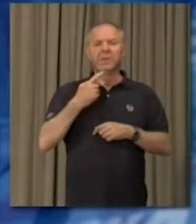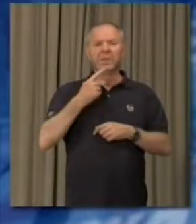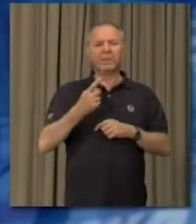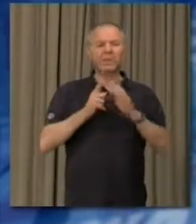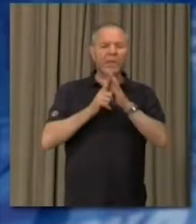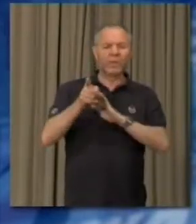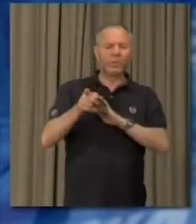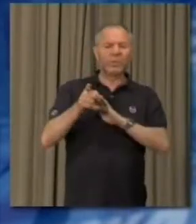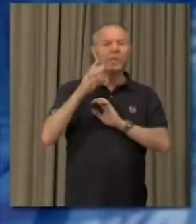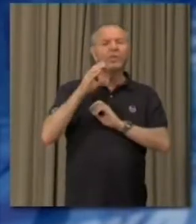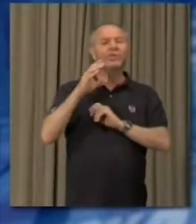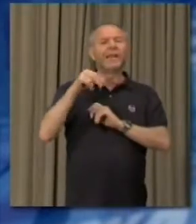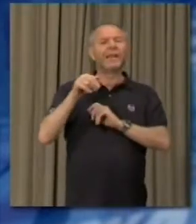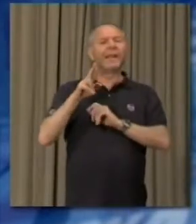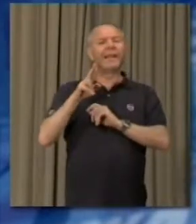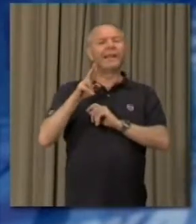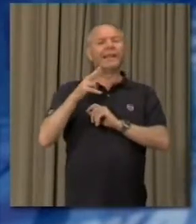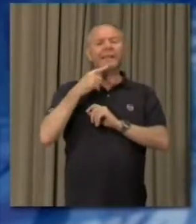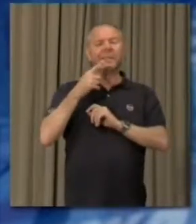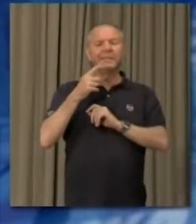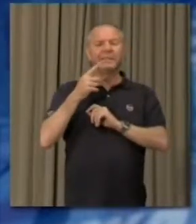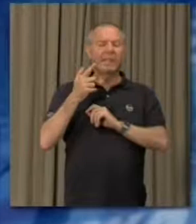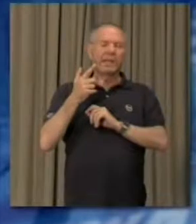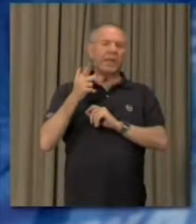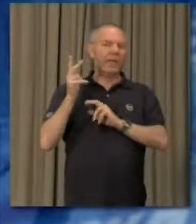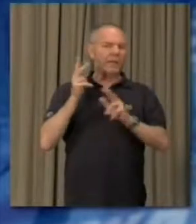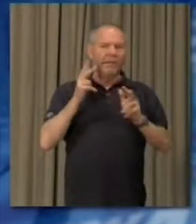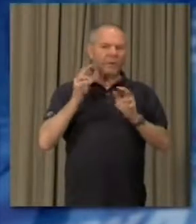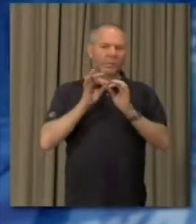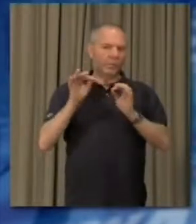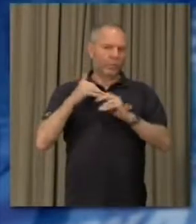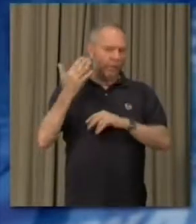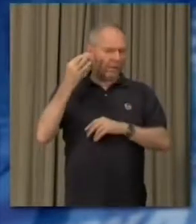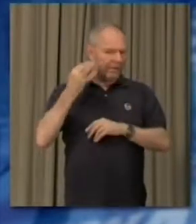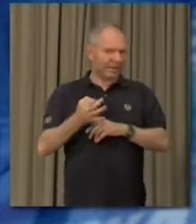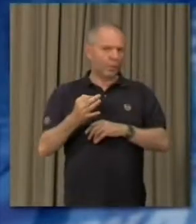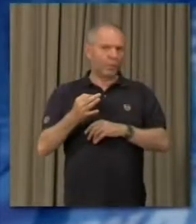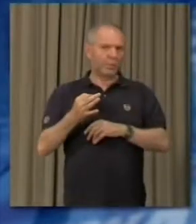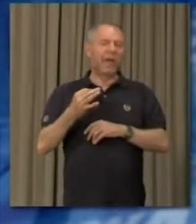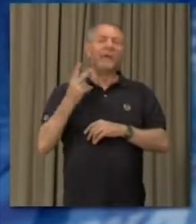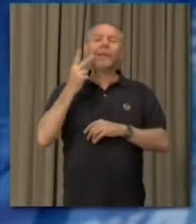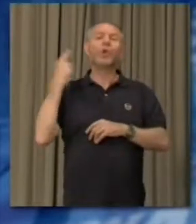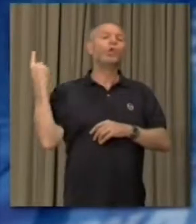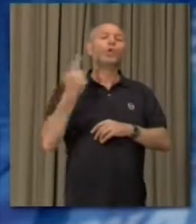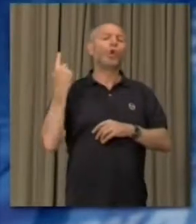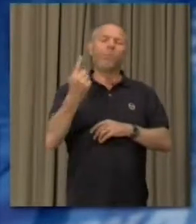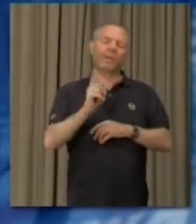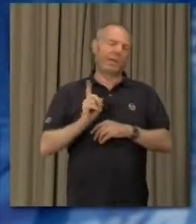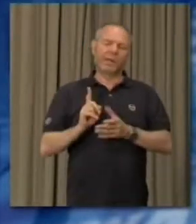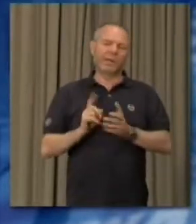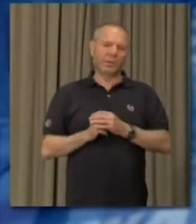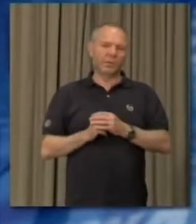dal CNR riferiscono, si sia trattato di un vento certamente al di sopra della media, ma non assimilabile a una tromba d'aria, a